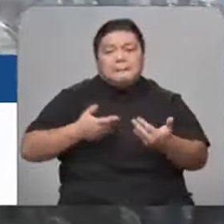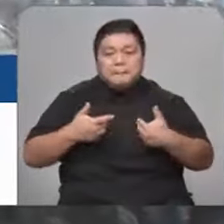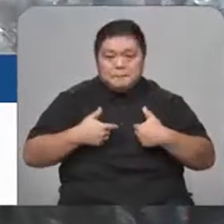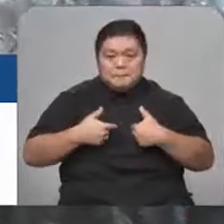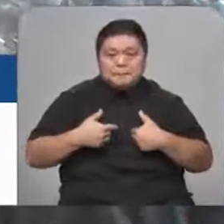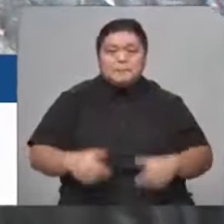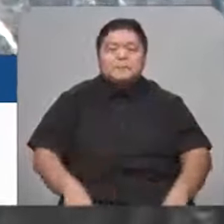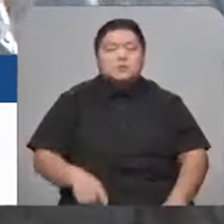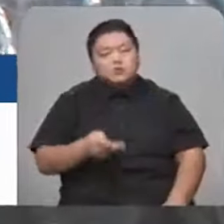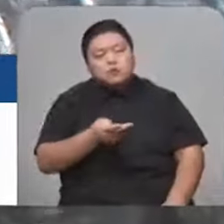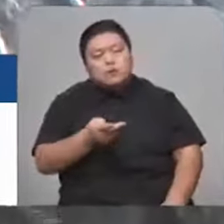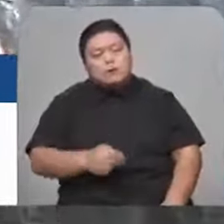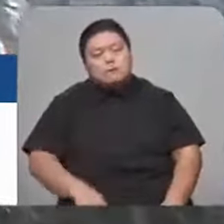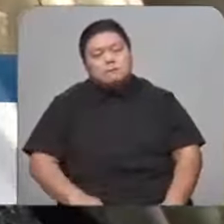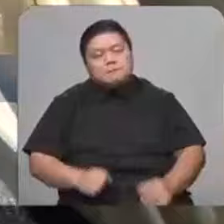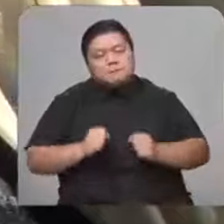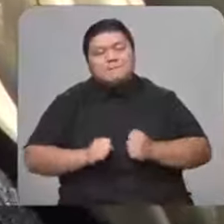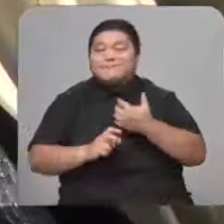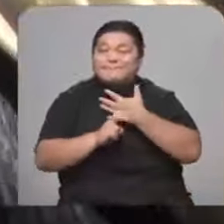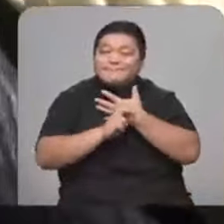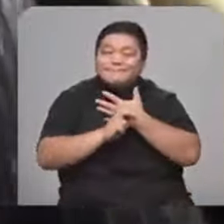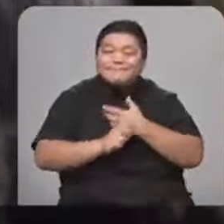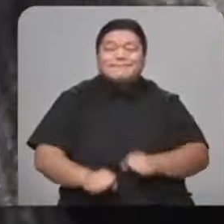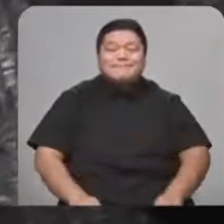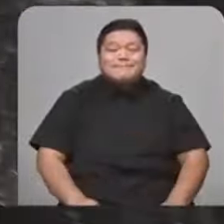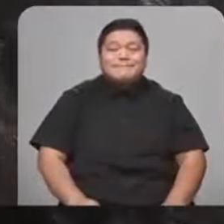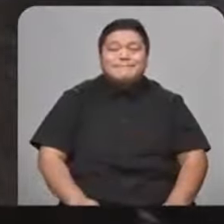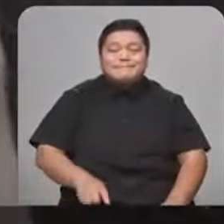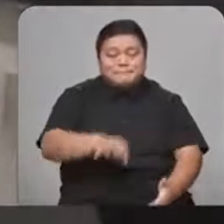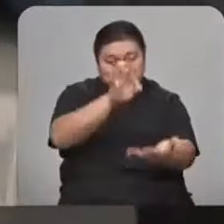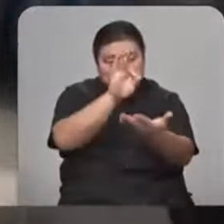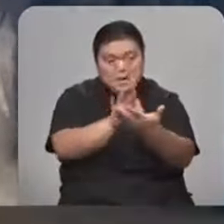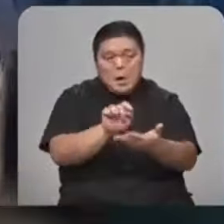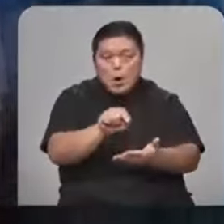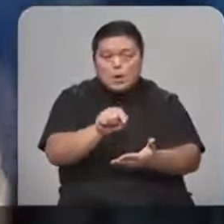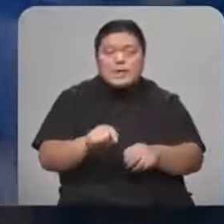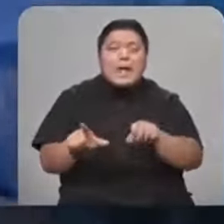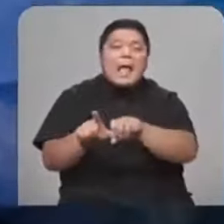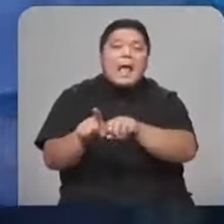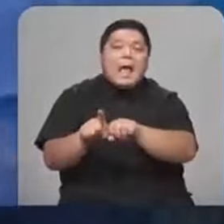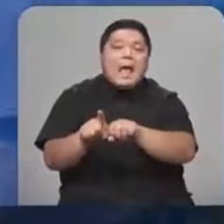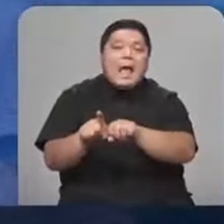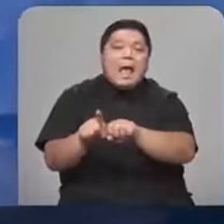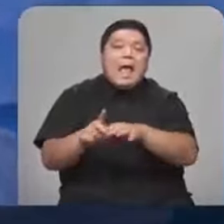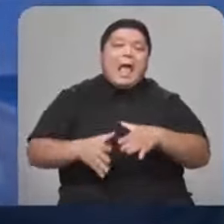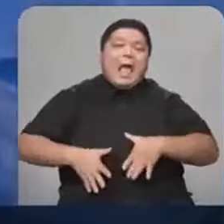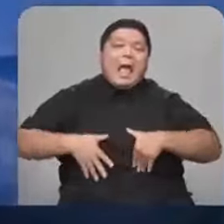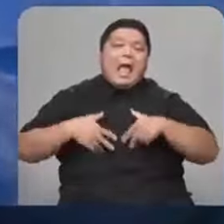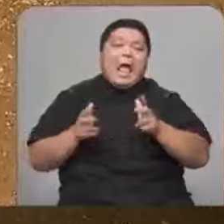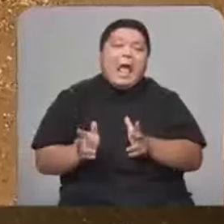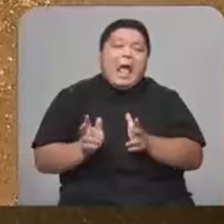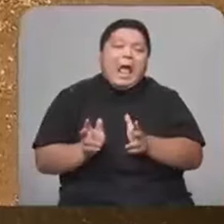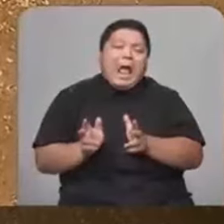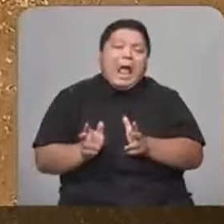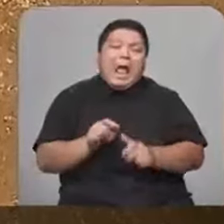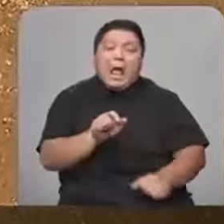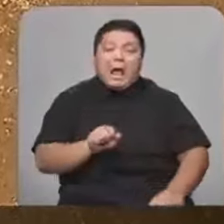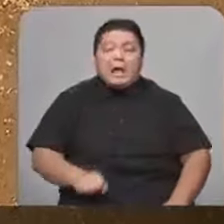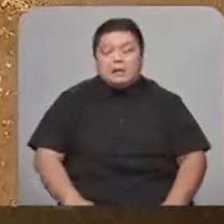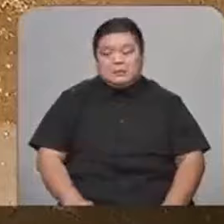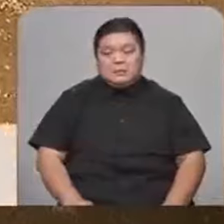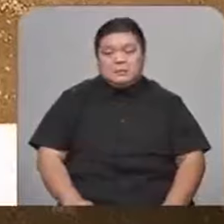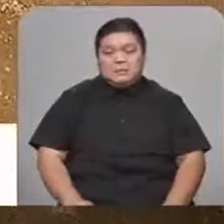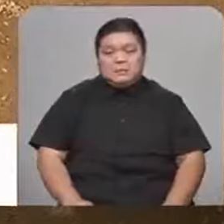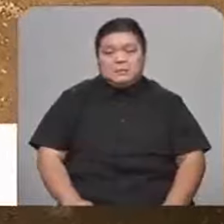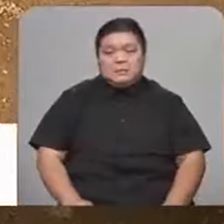두분다 불체자이신 것 같아요. 발견 당시 움막 안에는 LP 가스난로가 켜져 있었습니다.